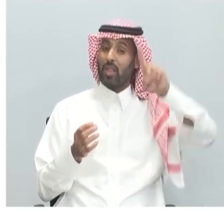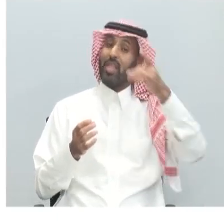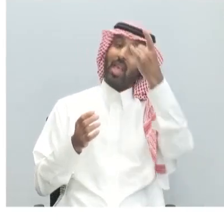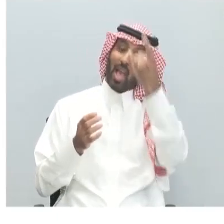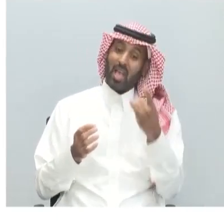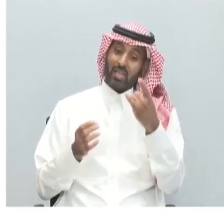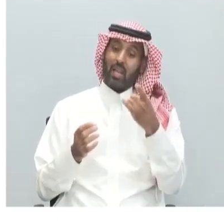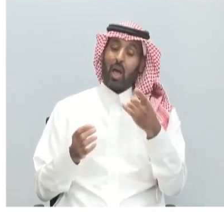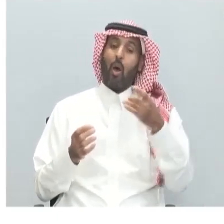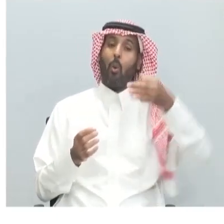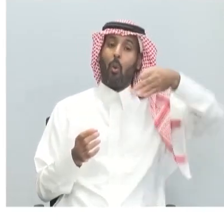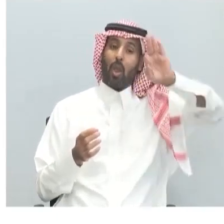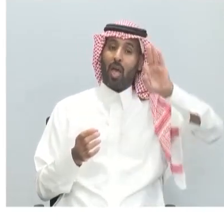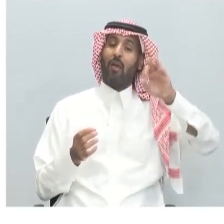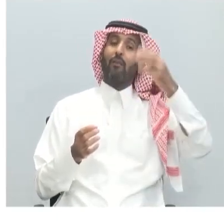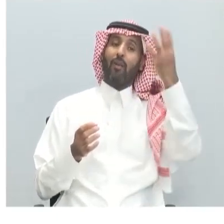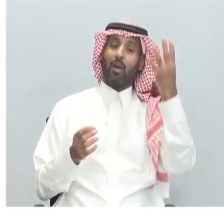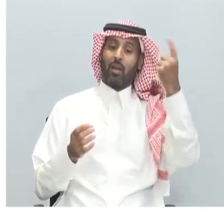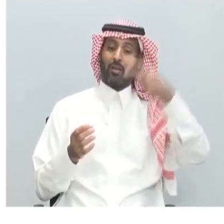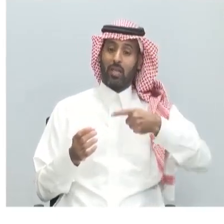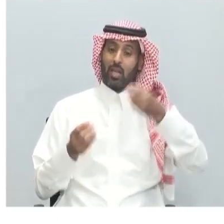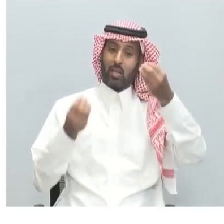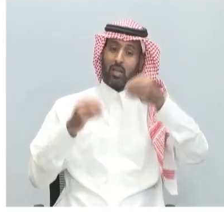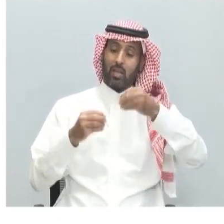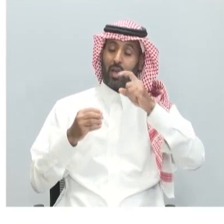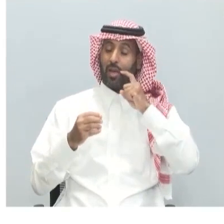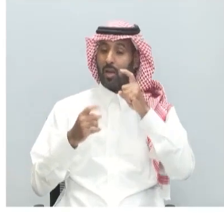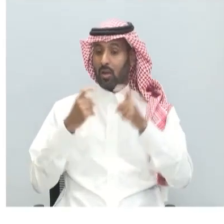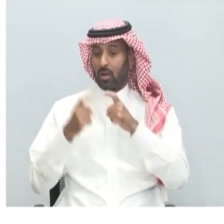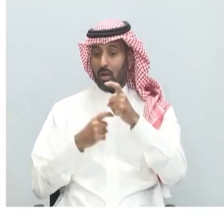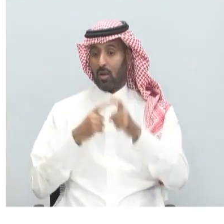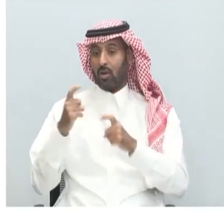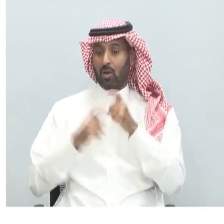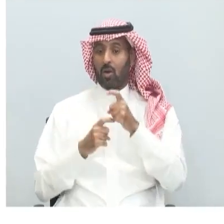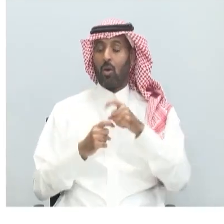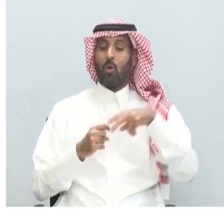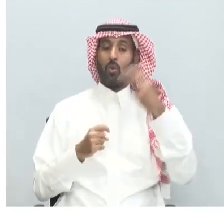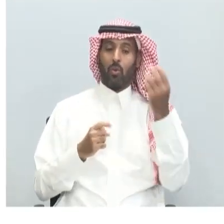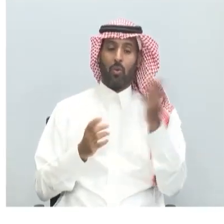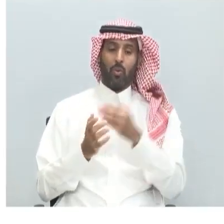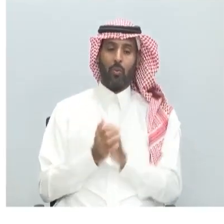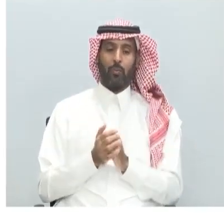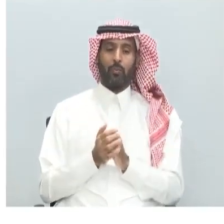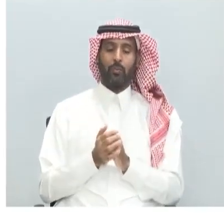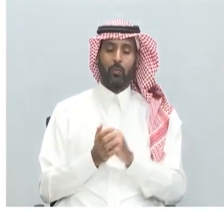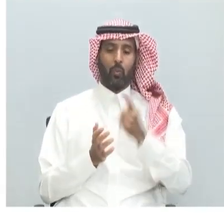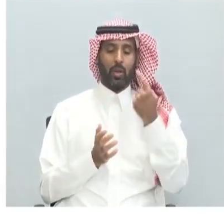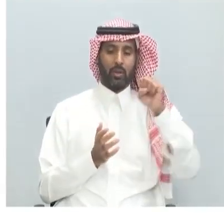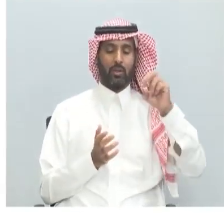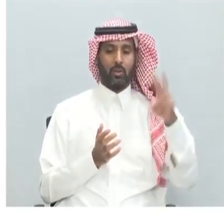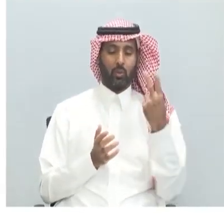والاف يستوعب اربعه عشر لاحظ معي المثال والاستو تو اس تو تو بي ثري